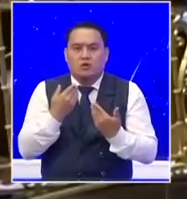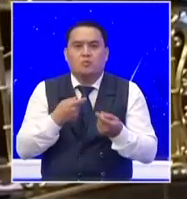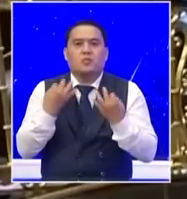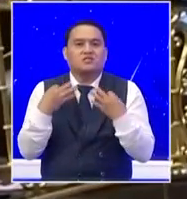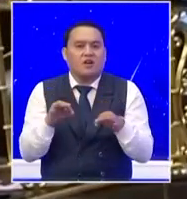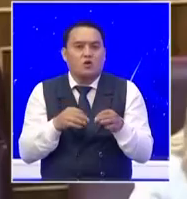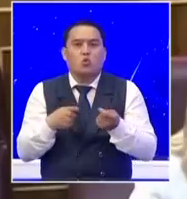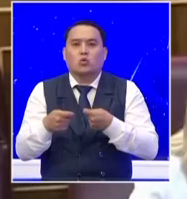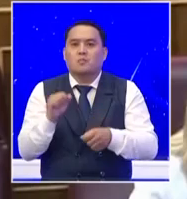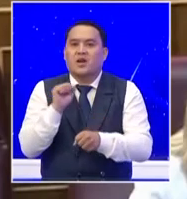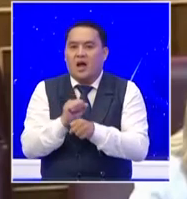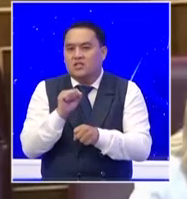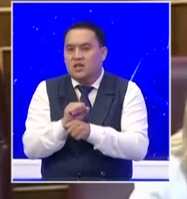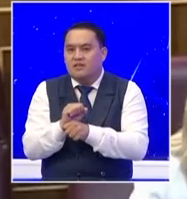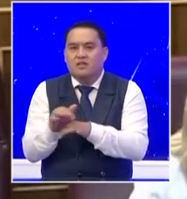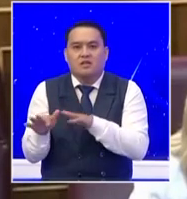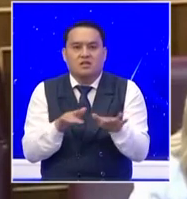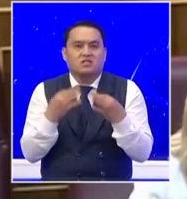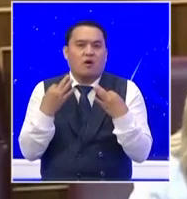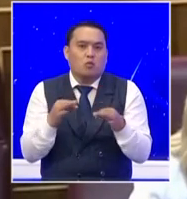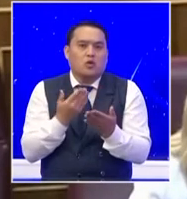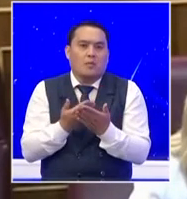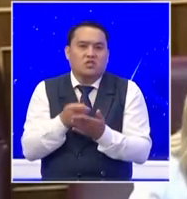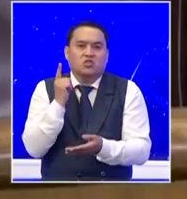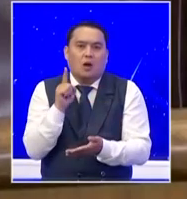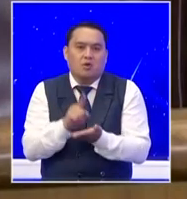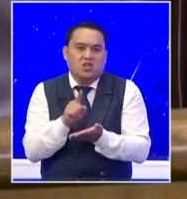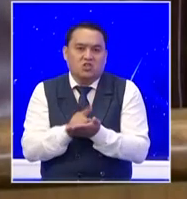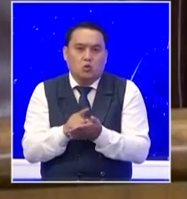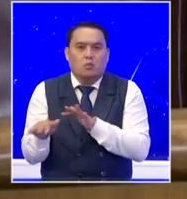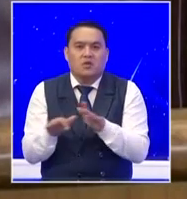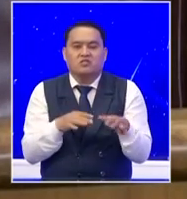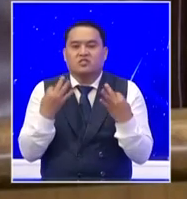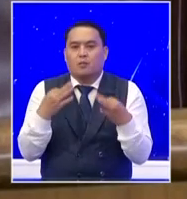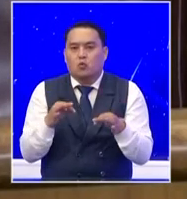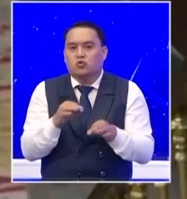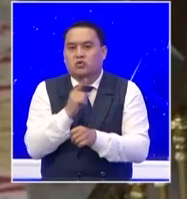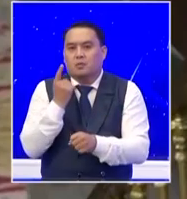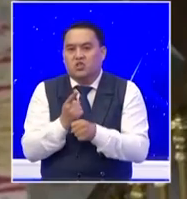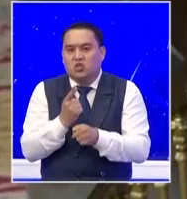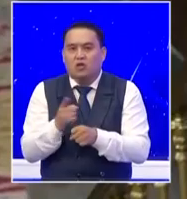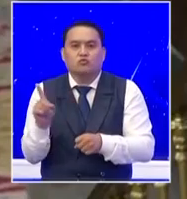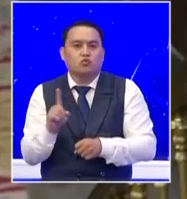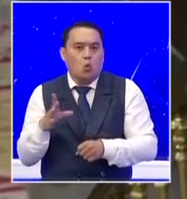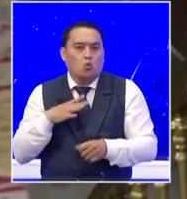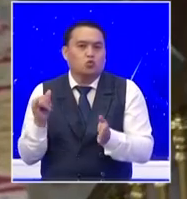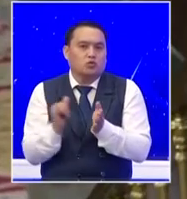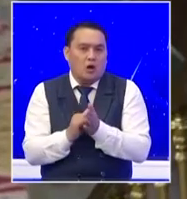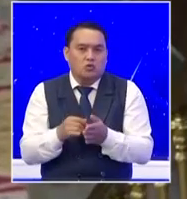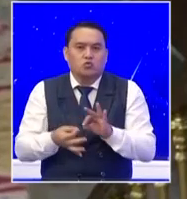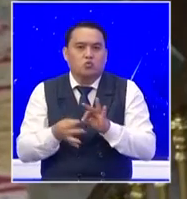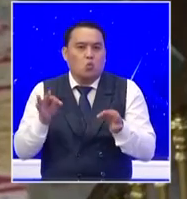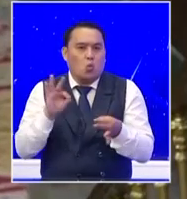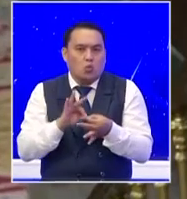властям приостанавливать действие некоторых свобод, например, запрещать свободное передвижение. На этом фоне правительству становится все